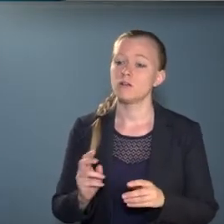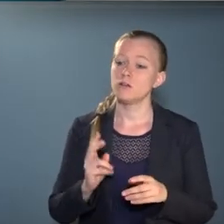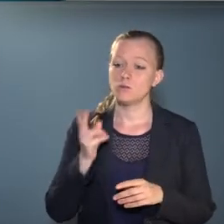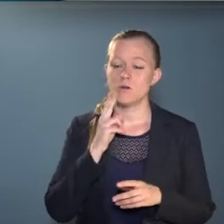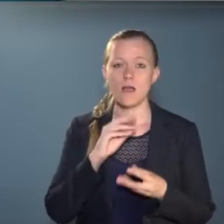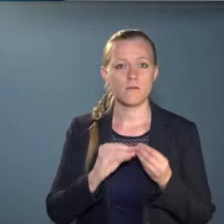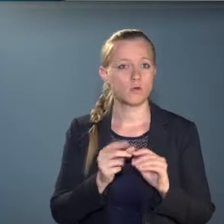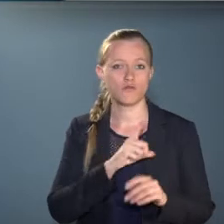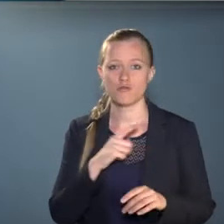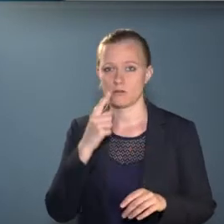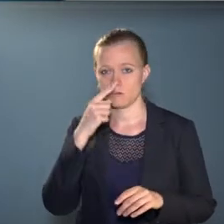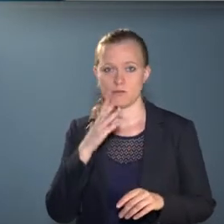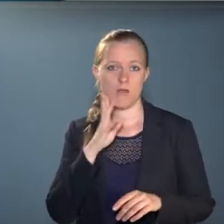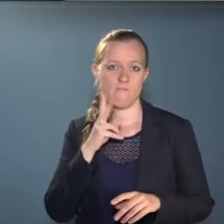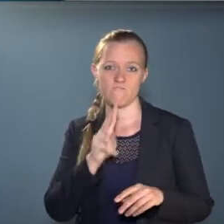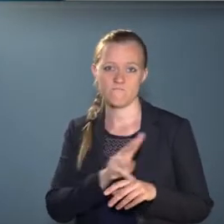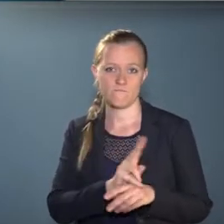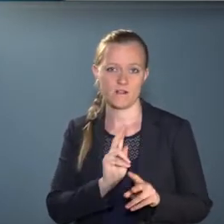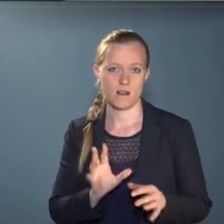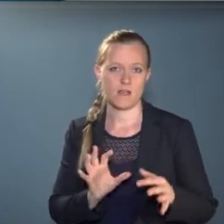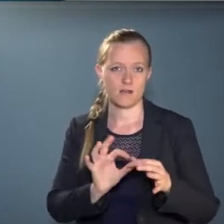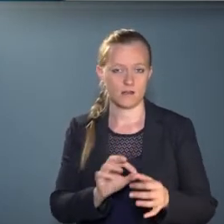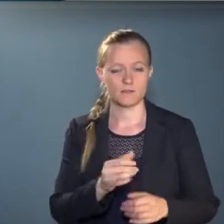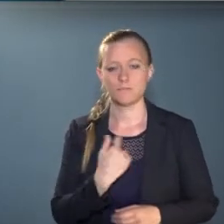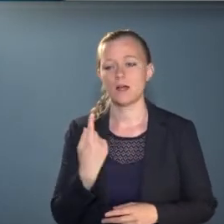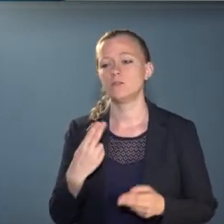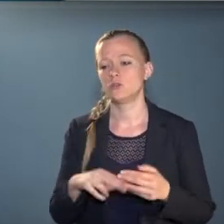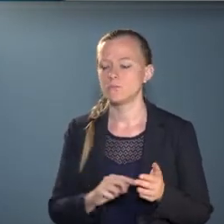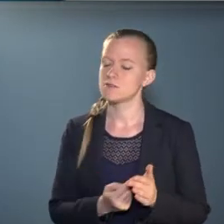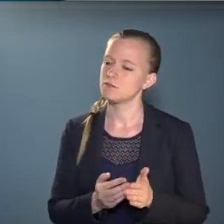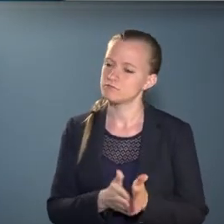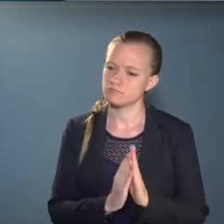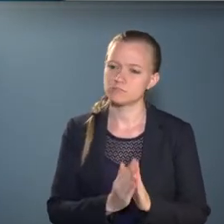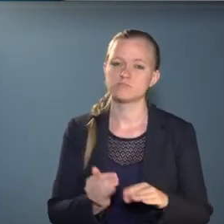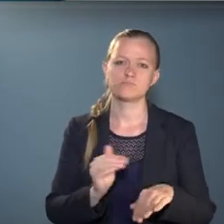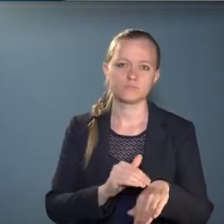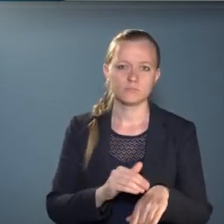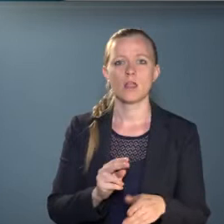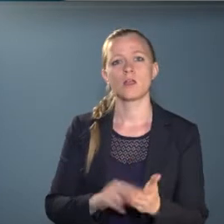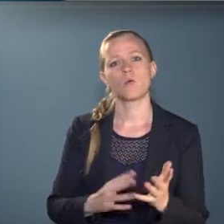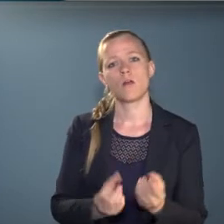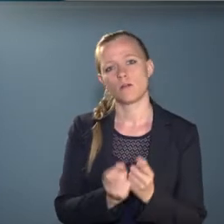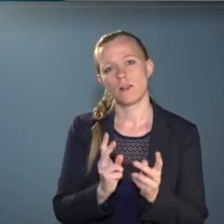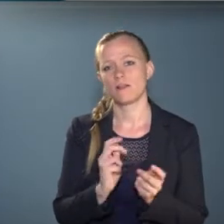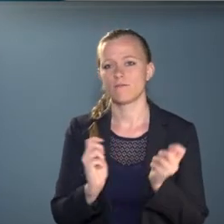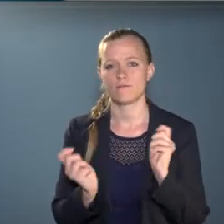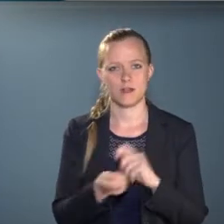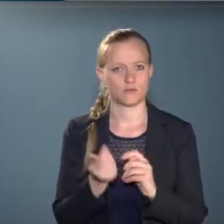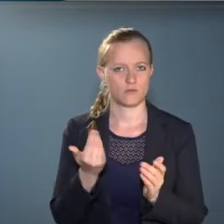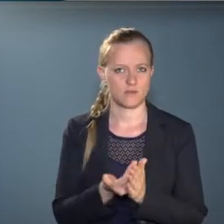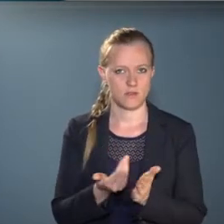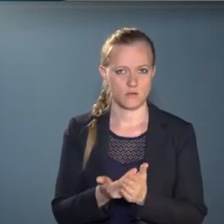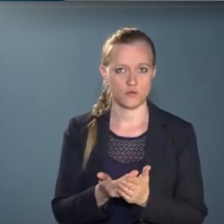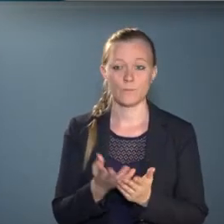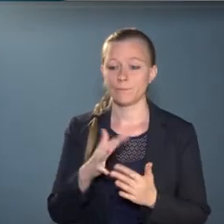a NAV-hoz tartozik. Éppen ezért mi már többször kértük a jogalkotót, hogy ezen a helyzeten változtasson, tehát